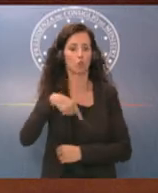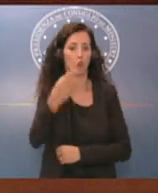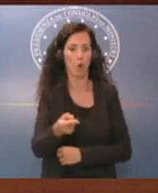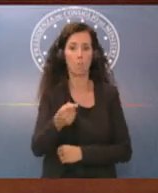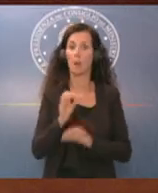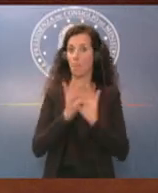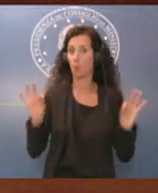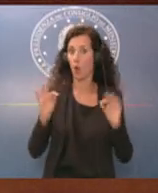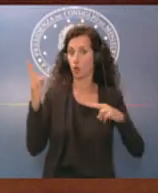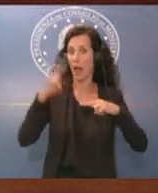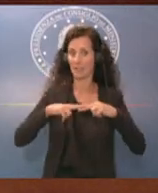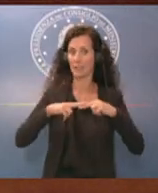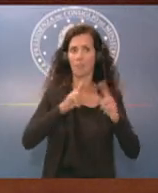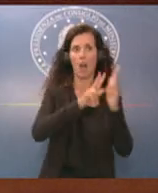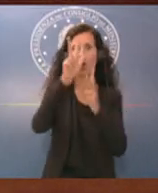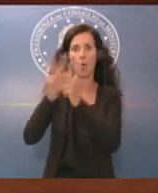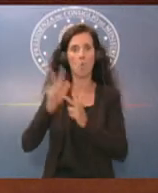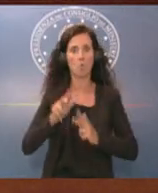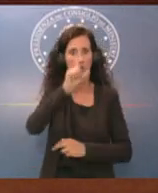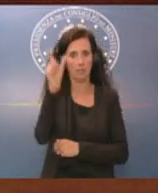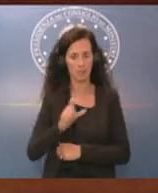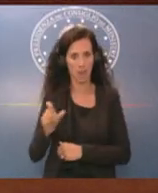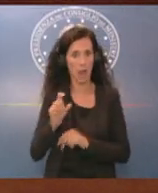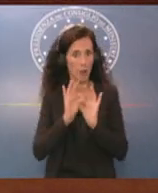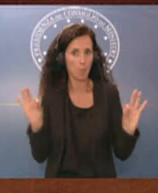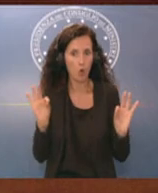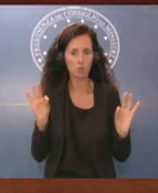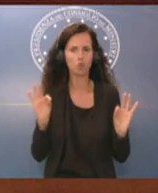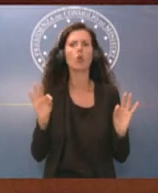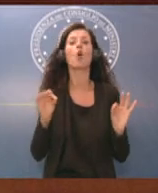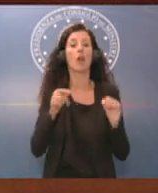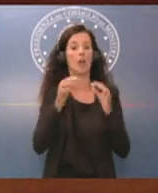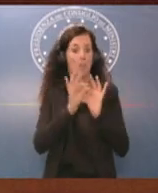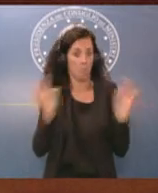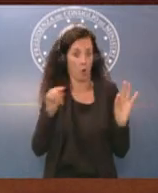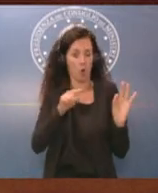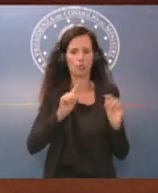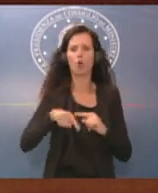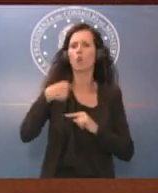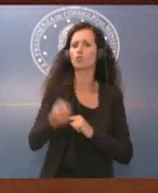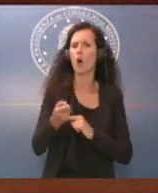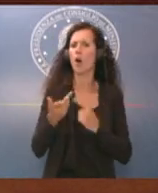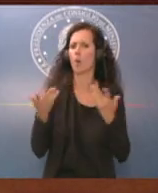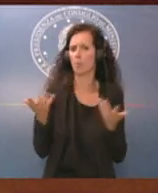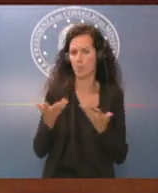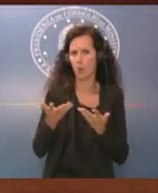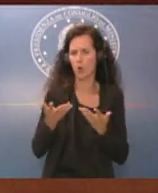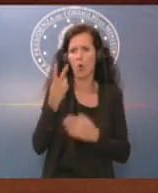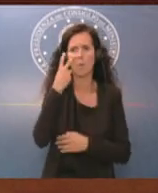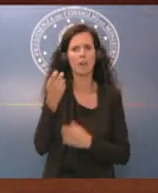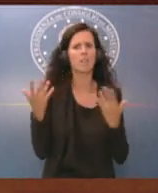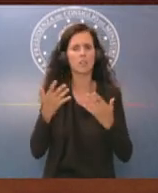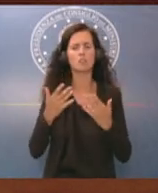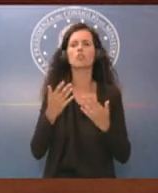comuni d'Italia. E quale sarà il prossimo passaggio sempre in questo ambito, proprio per continuare